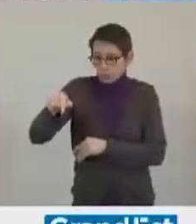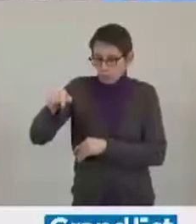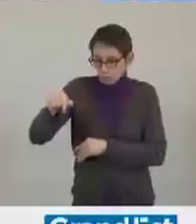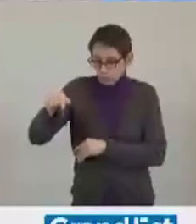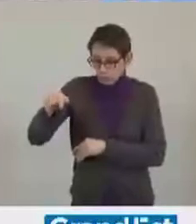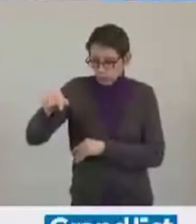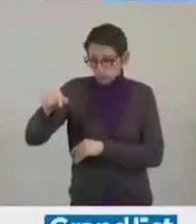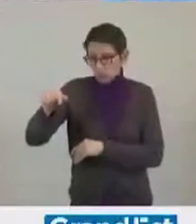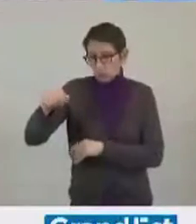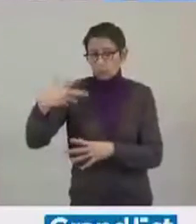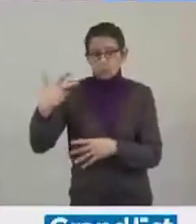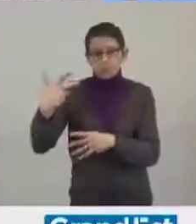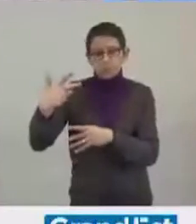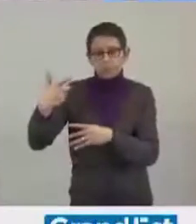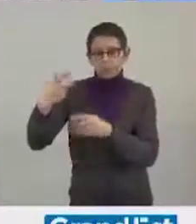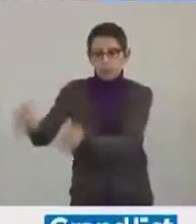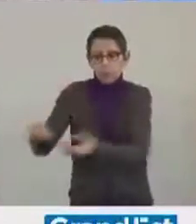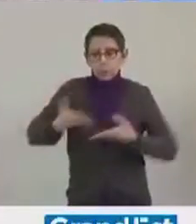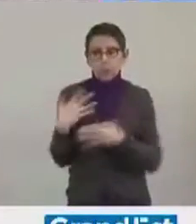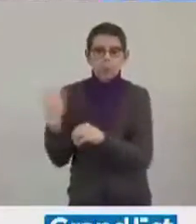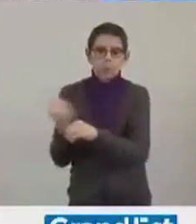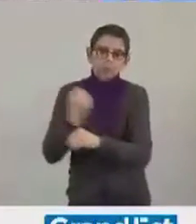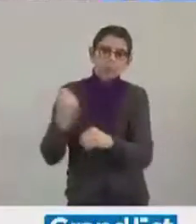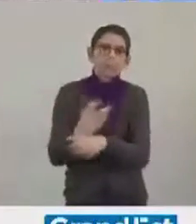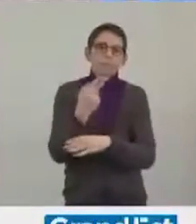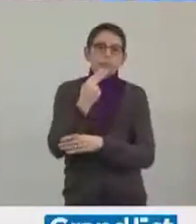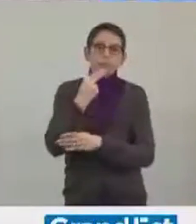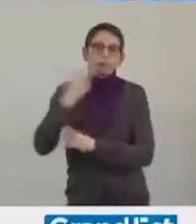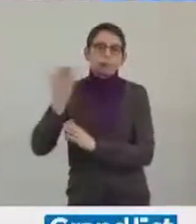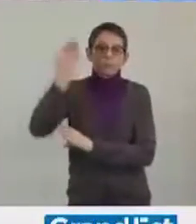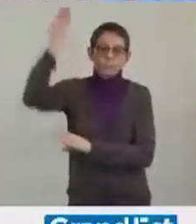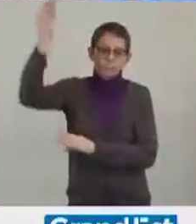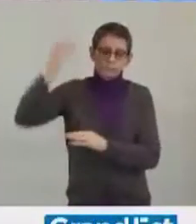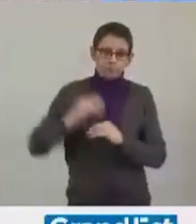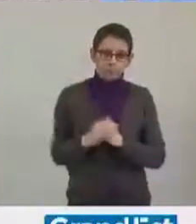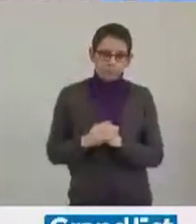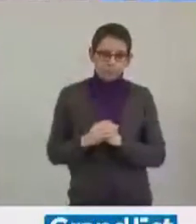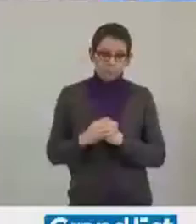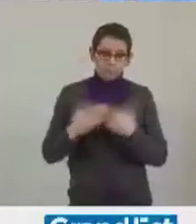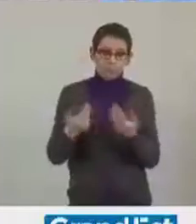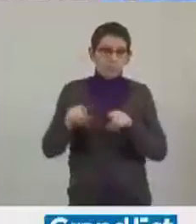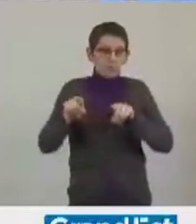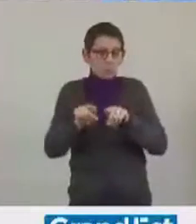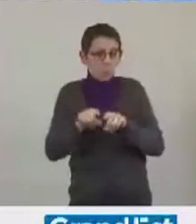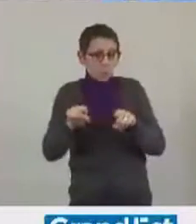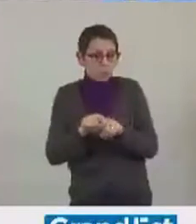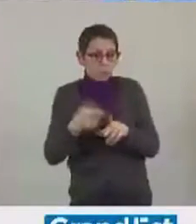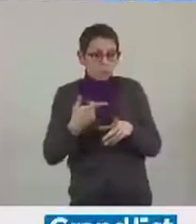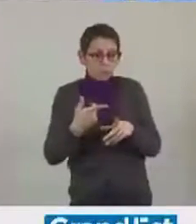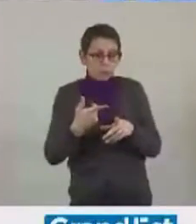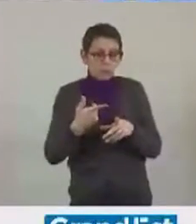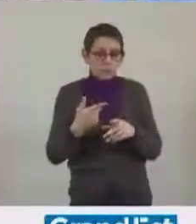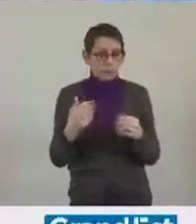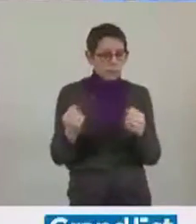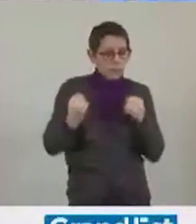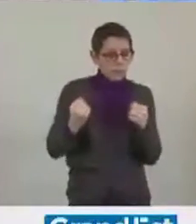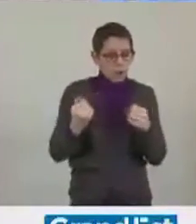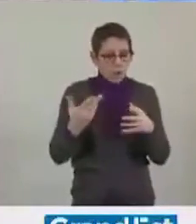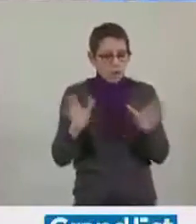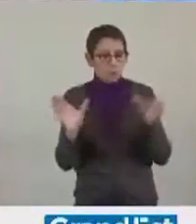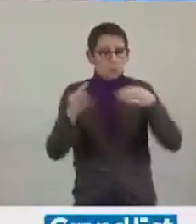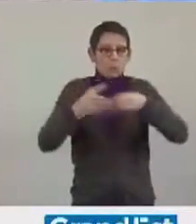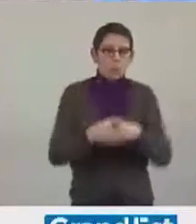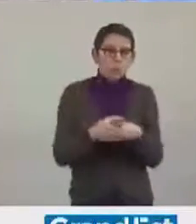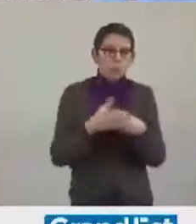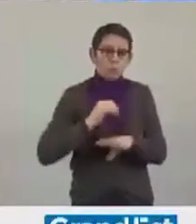avec l'excellence de notre recherche académique. Consolider la sphère start-up en s'appuyant sur la dynamique French Tech est